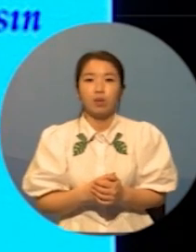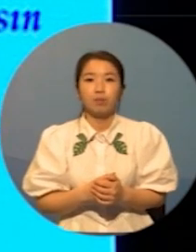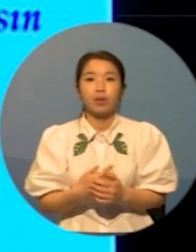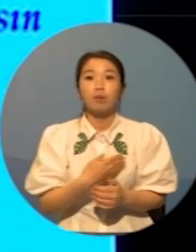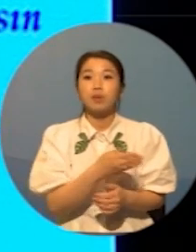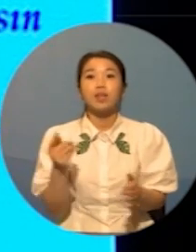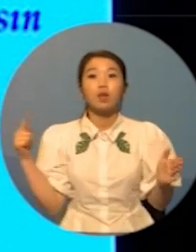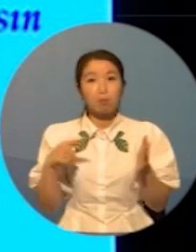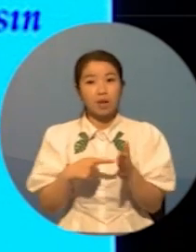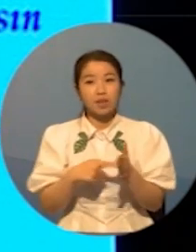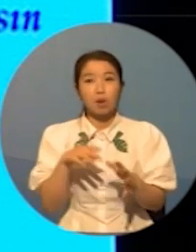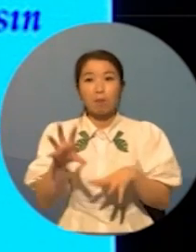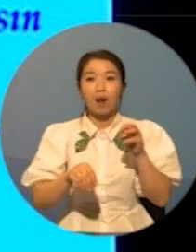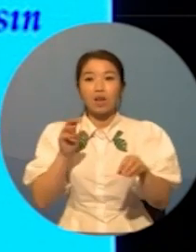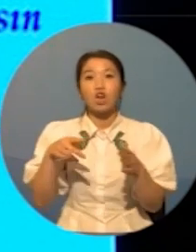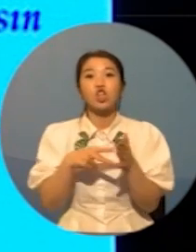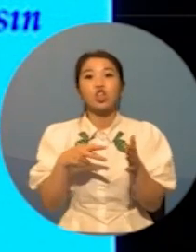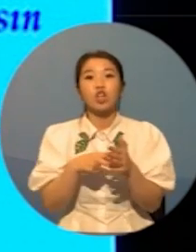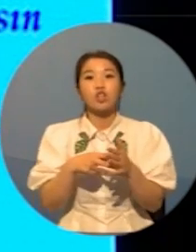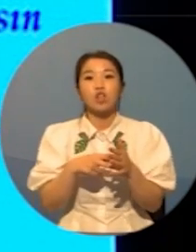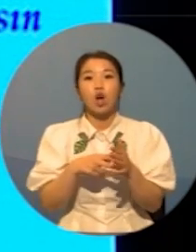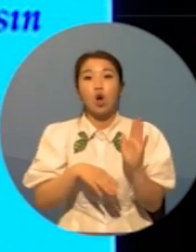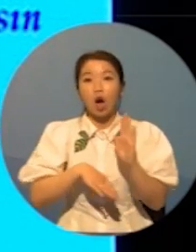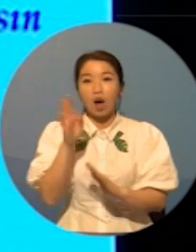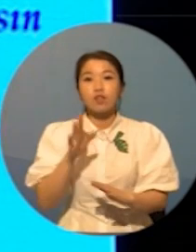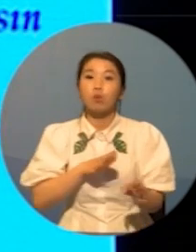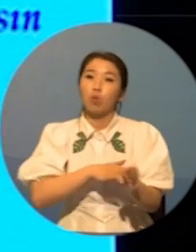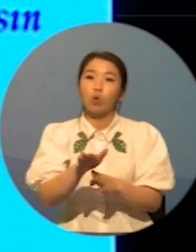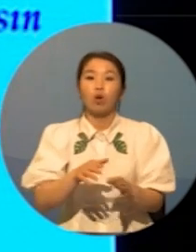Біздердің мақсетіміз пақта жобасын асырып орынлау.